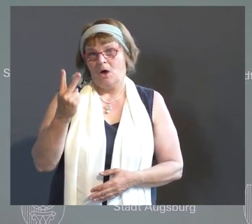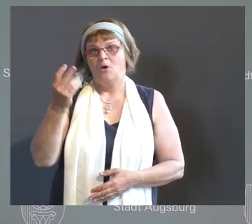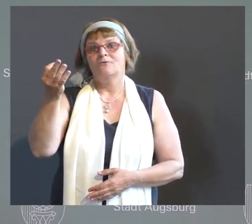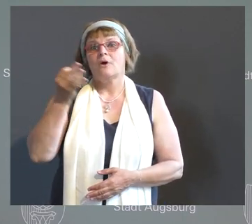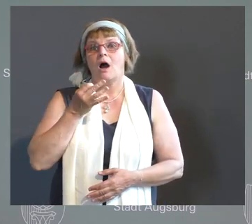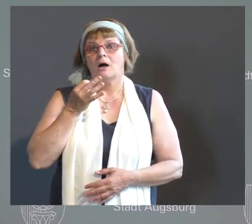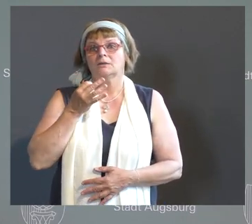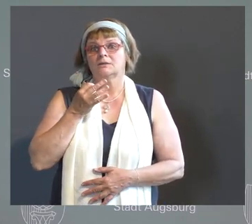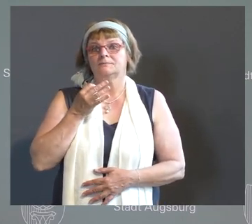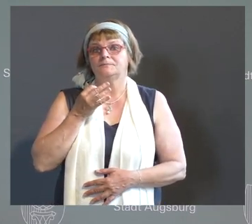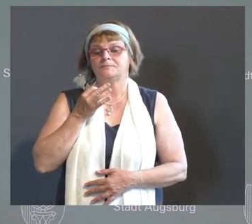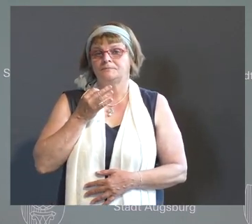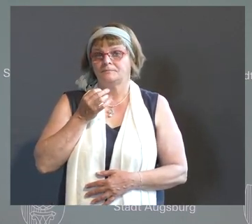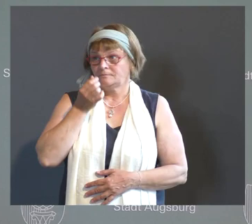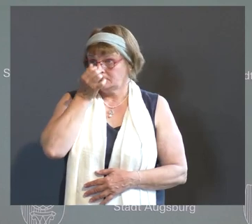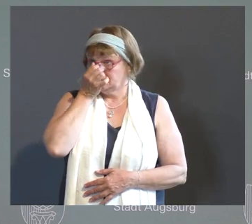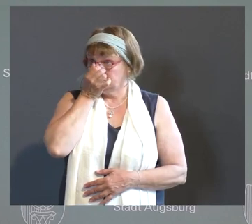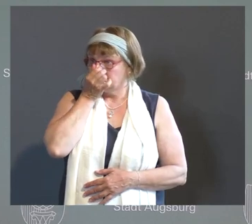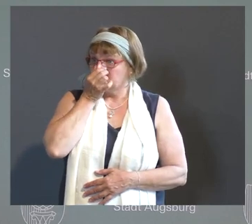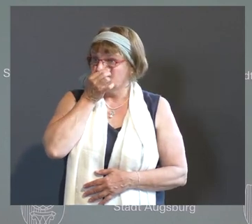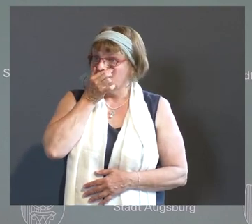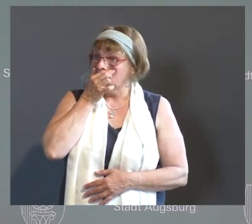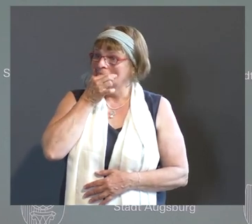das Verbot